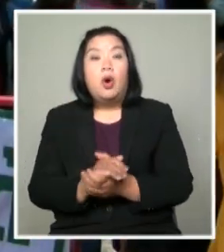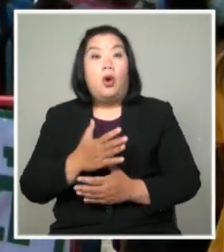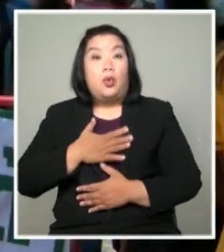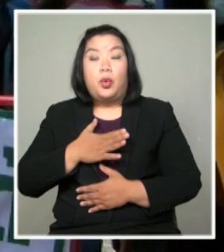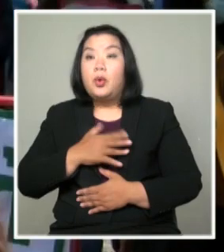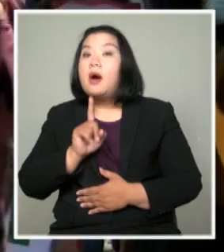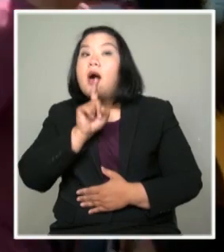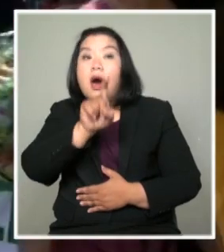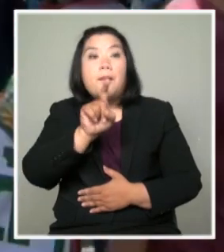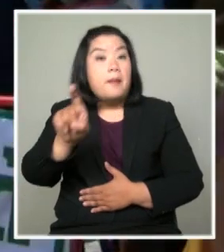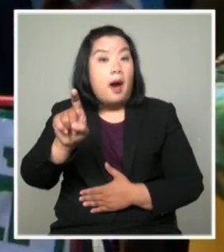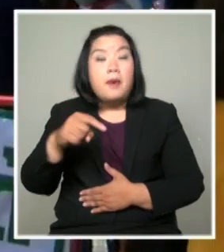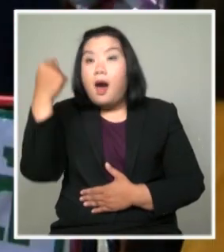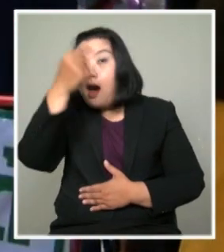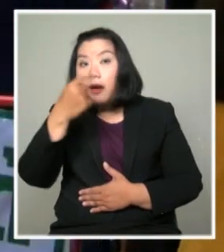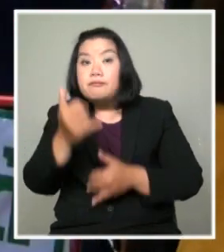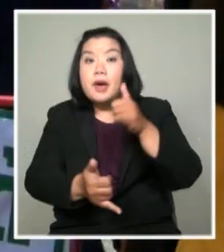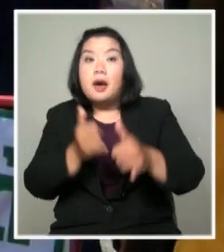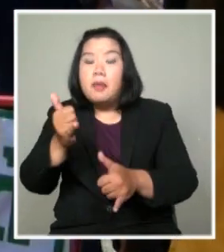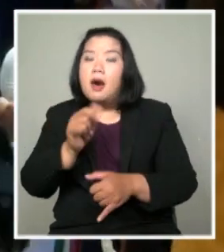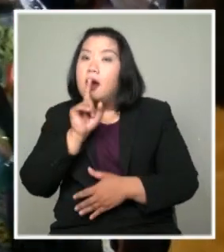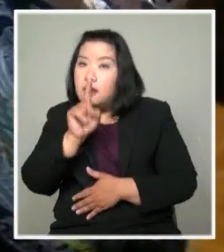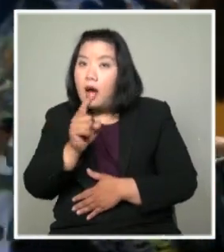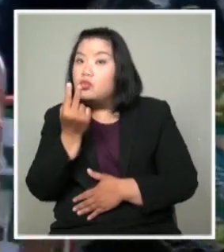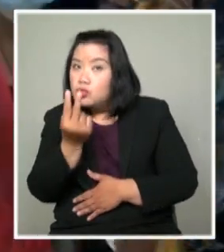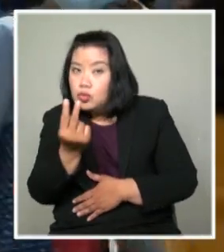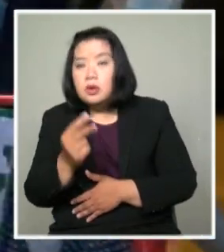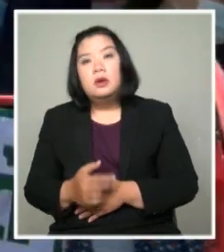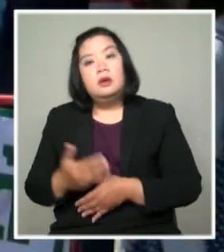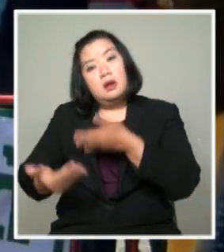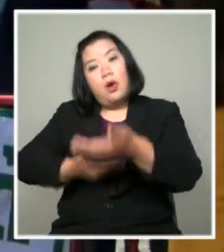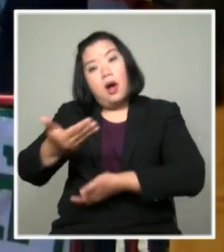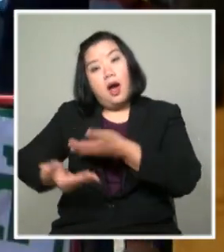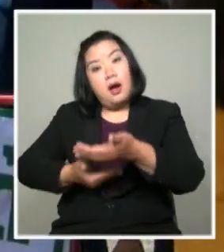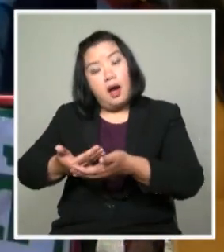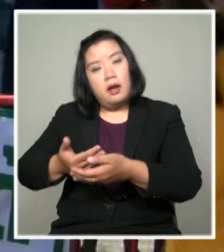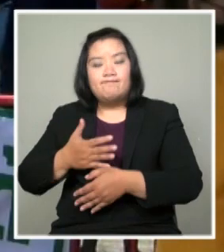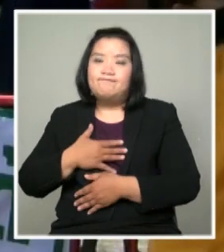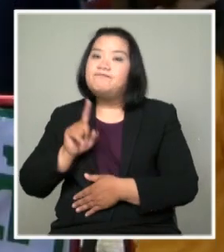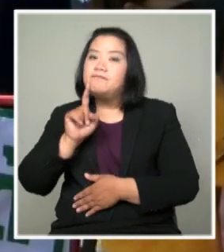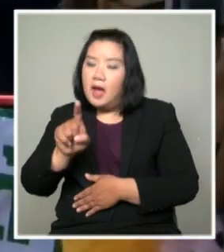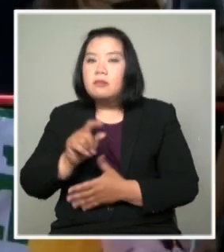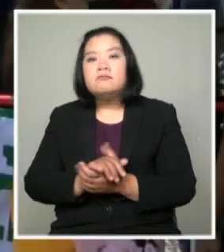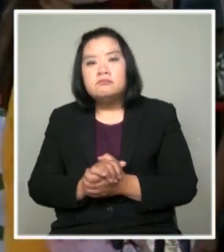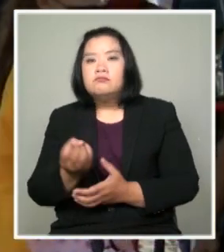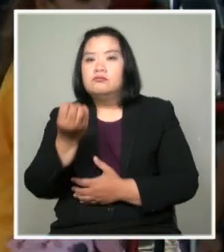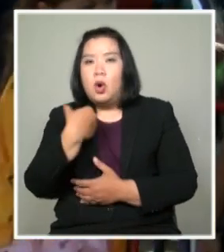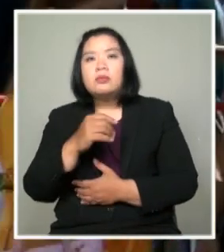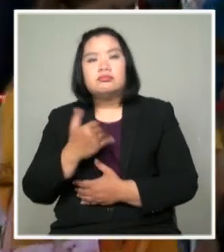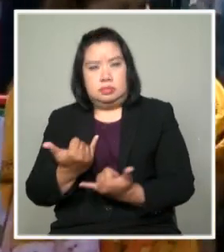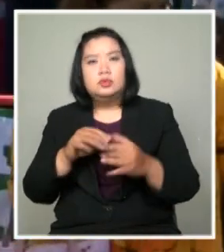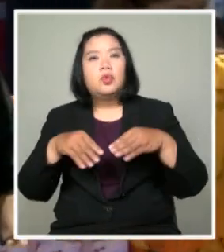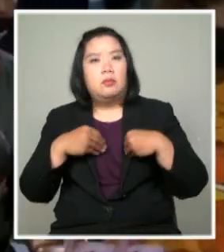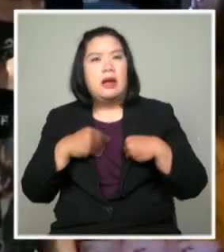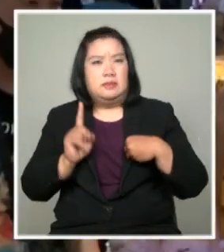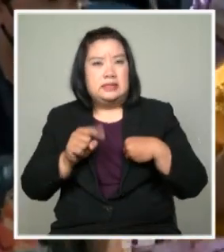ในส่วนของผู้ใช้บริการตลาดสดแห่งนี้รวมถึงบรรดาพ่อค้าแม่ค้านะครับส่วนหนึ่งก็ยอมรับว่าเนื่องจากว่ามหาชัยเป็นพื้นที่ที่มีแรงง